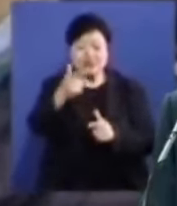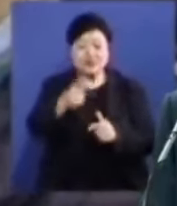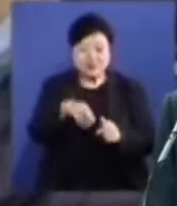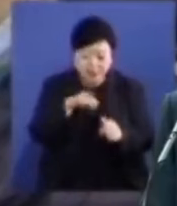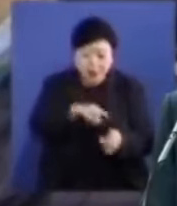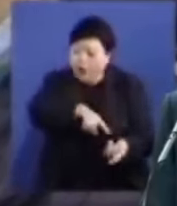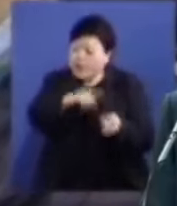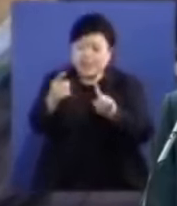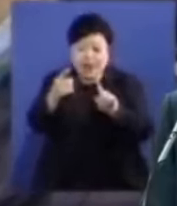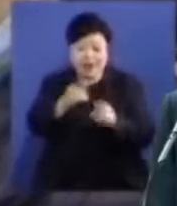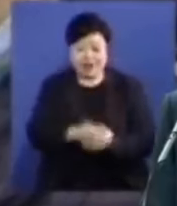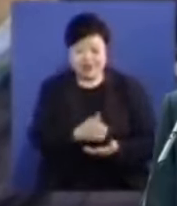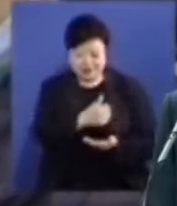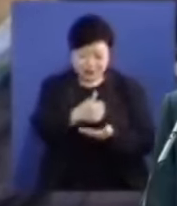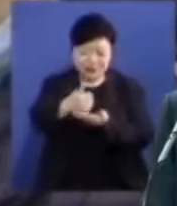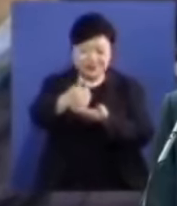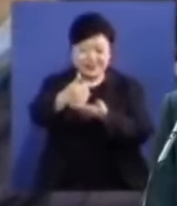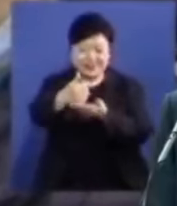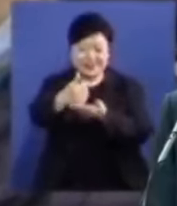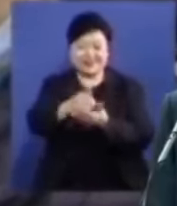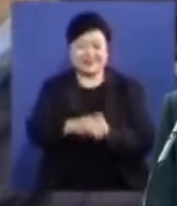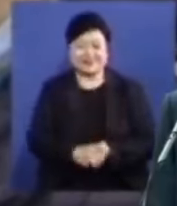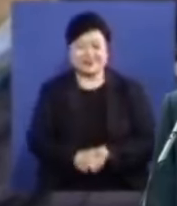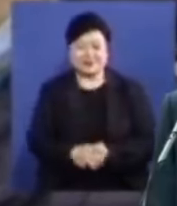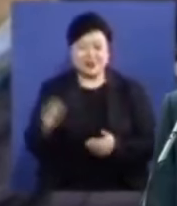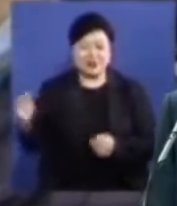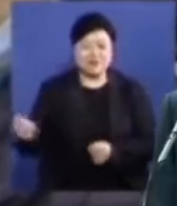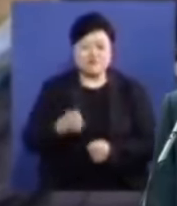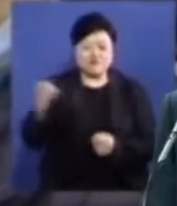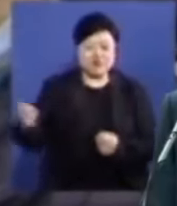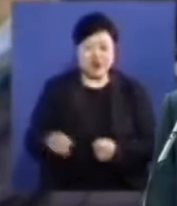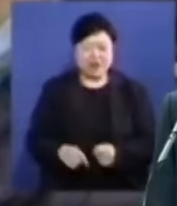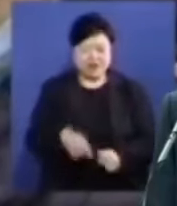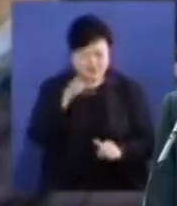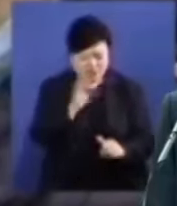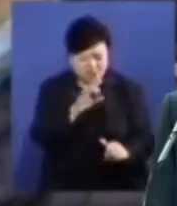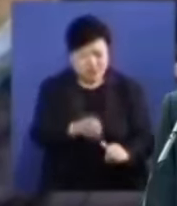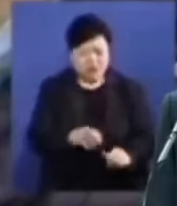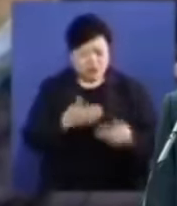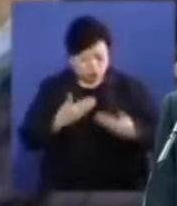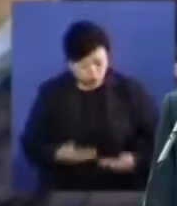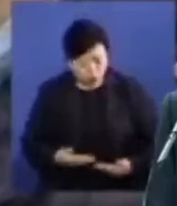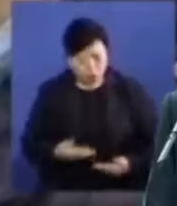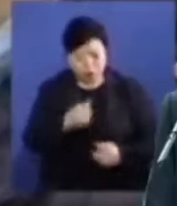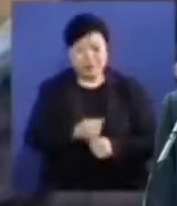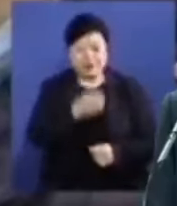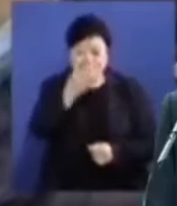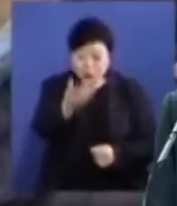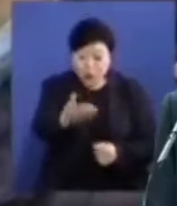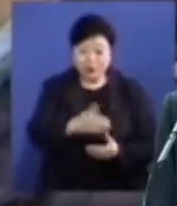깨워 일으키면 주님이 풍랑을 꾸짖으시고 풍랑이 잠잠해지고 만 것입니다.